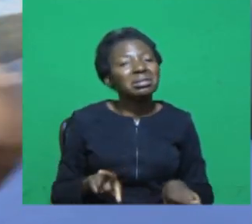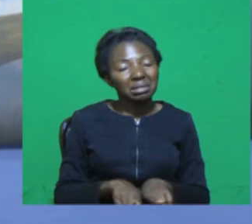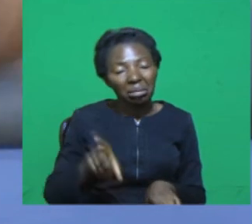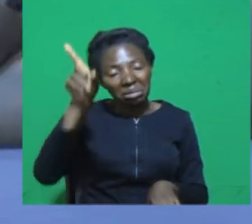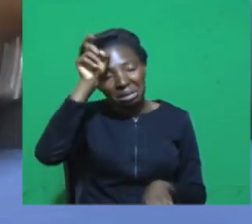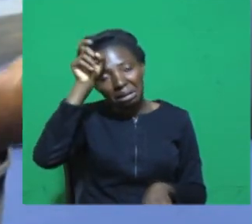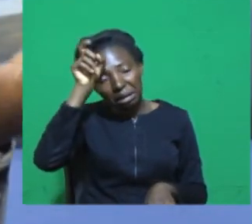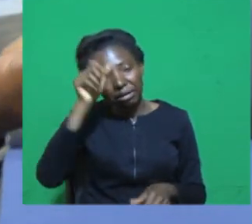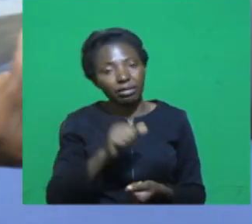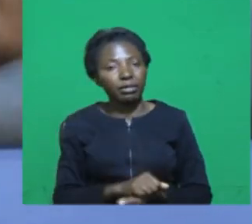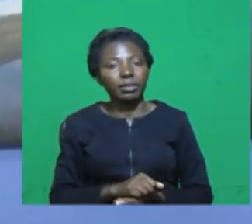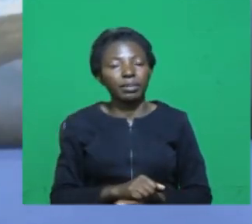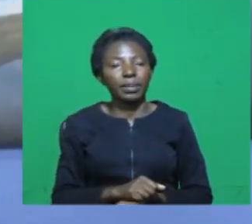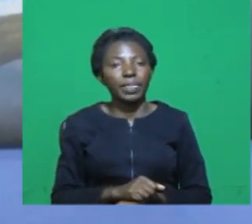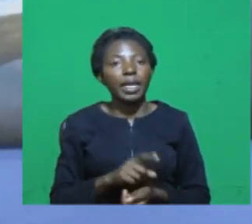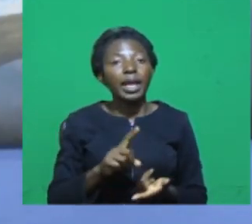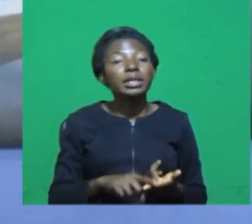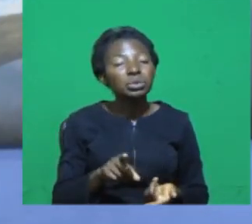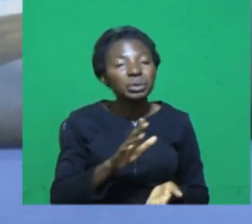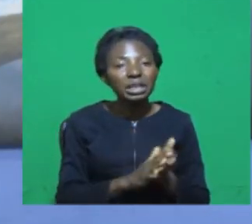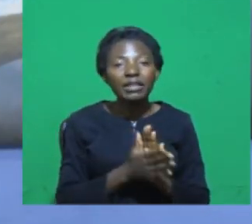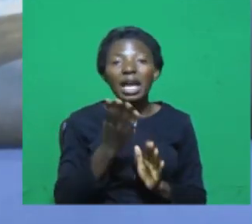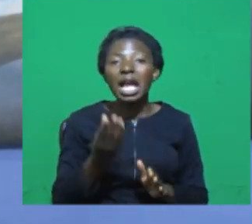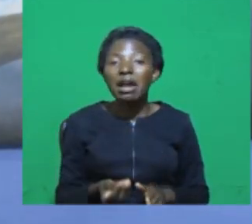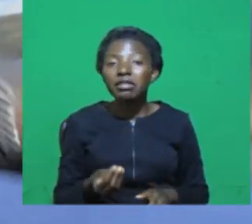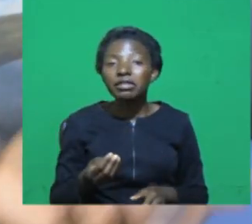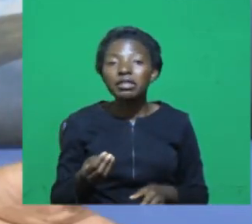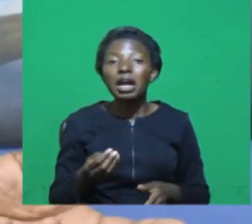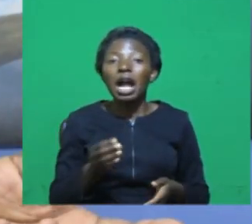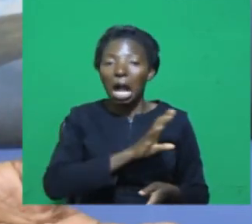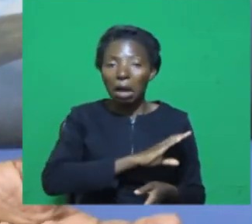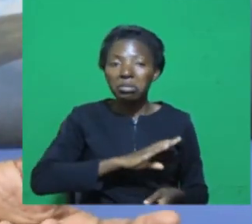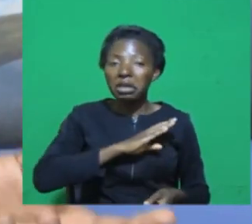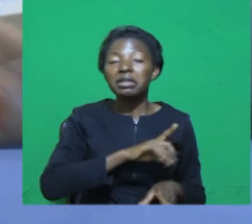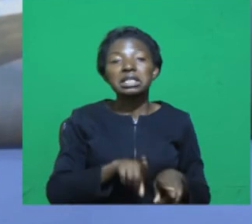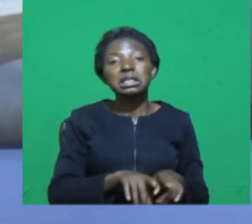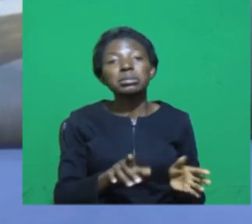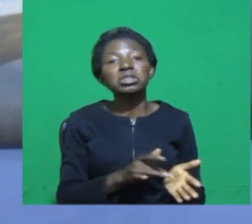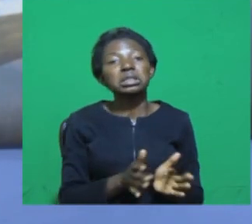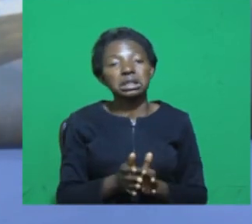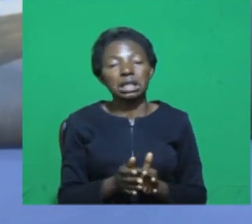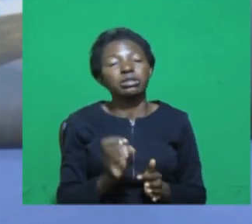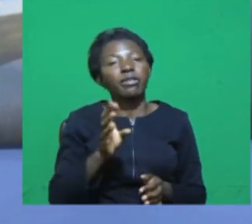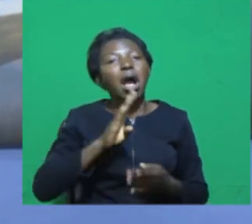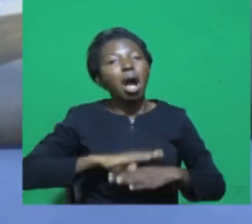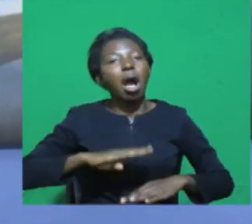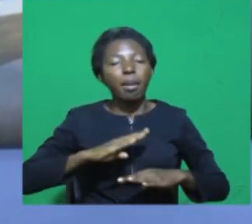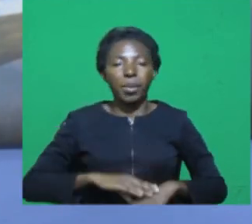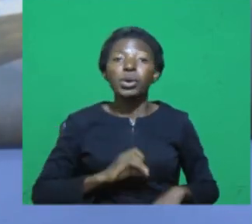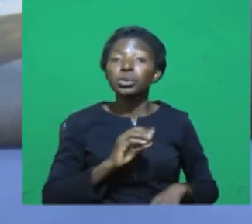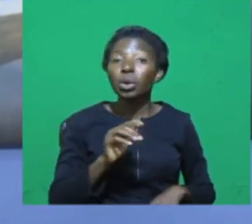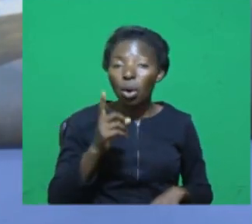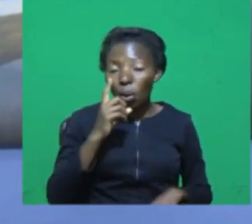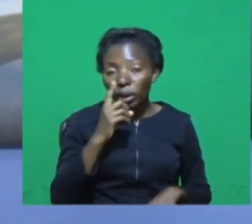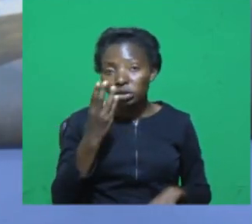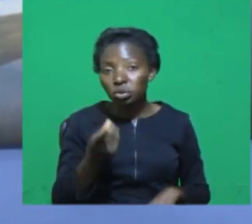yaSatani yekuzvikudza, asi usingaite karekta yekuzvininipisa yaJesu. Saka muchiona kazhinji kacho hazvizoite kuti